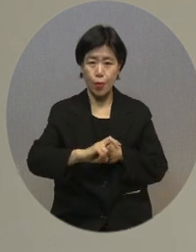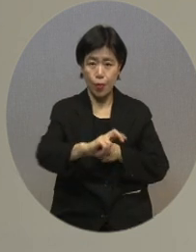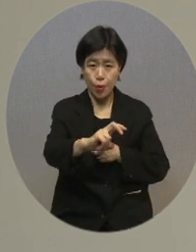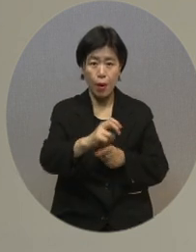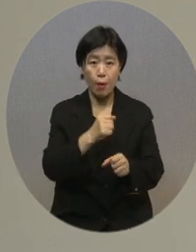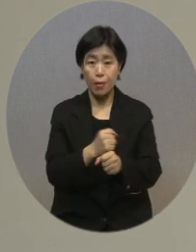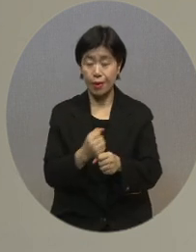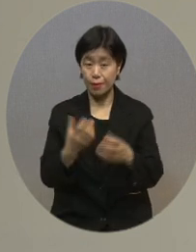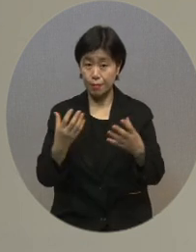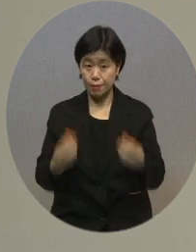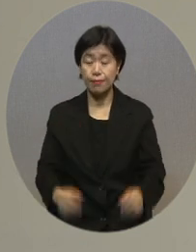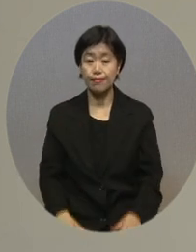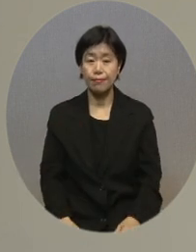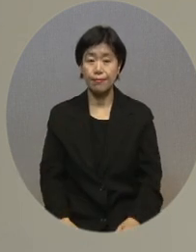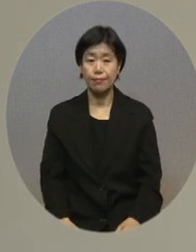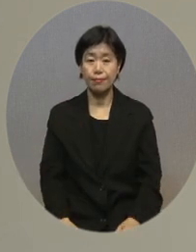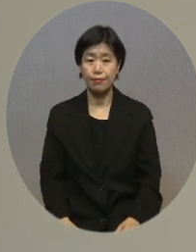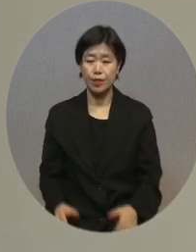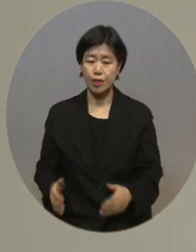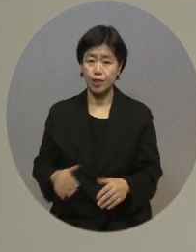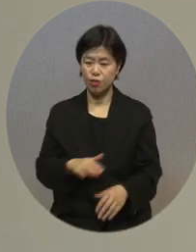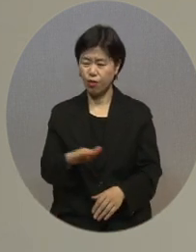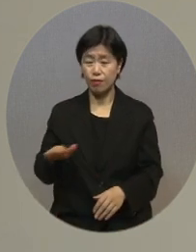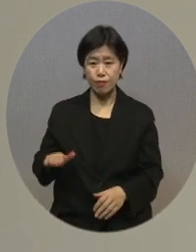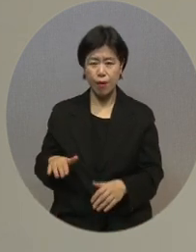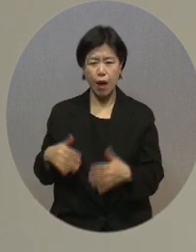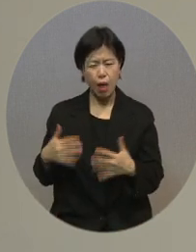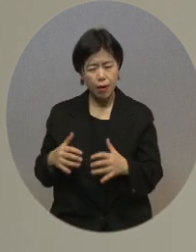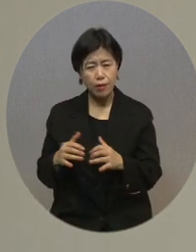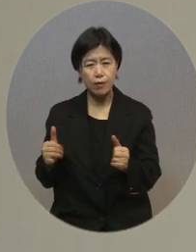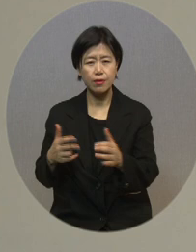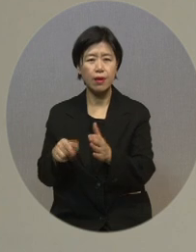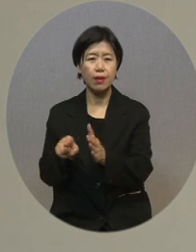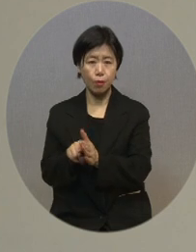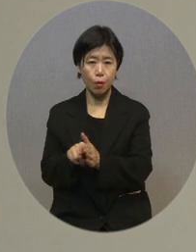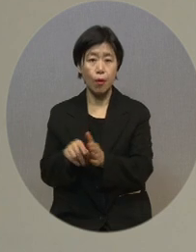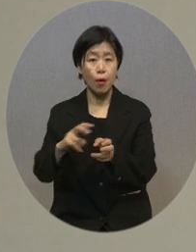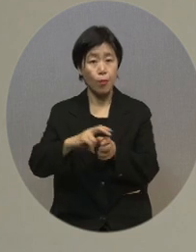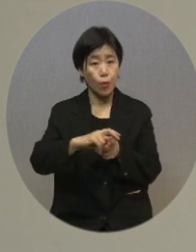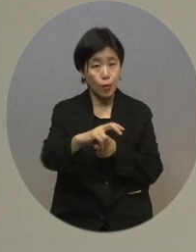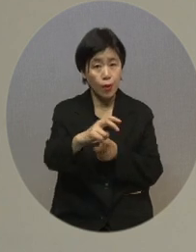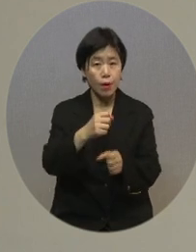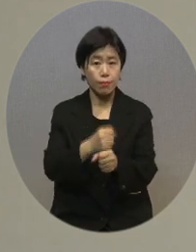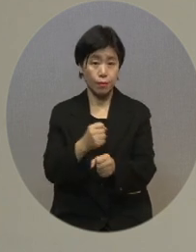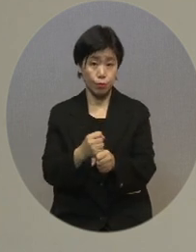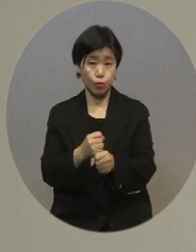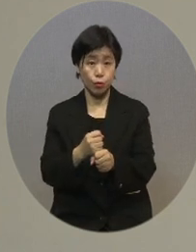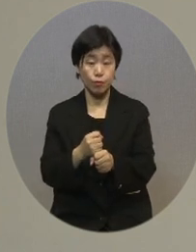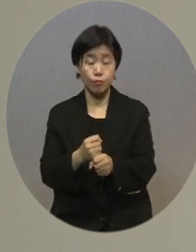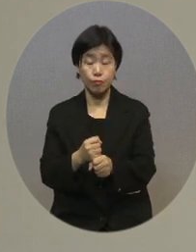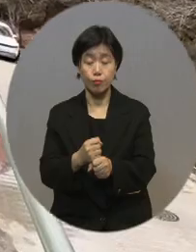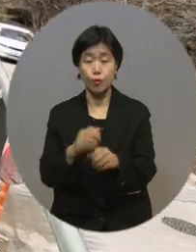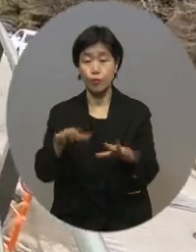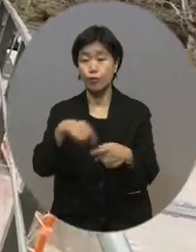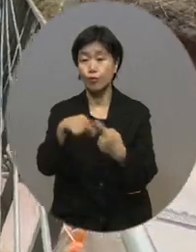위해서 그분들한테 편의를 제공하기 위해서 그 모노레일을 설치 운영하고 있는데 아주